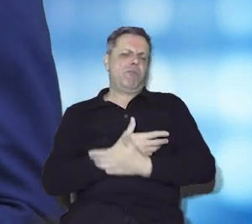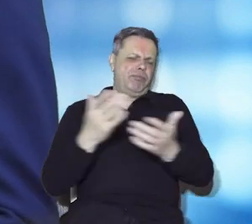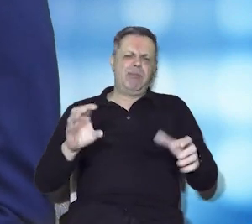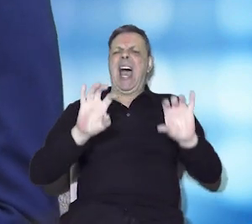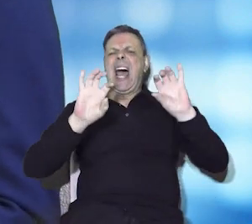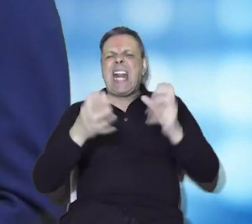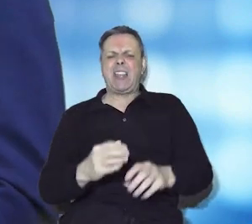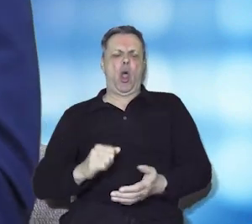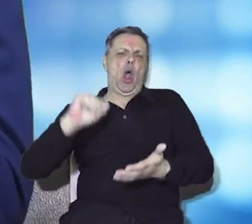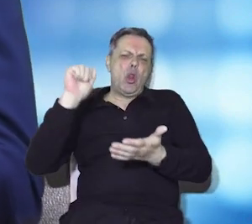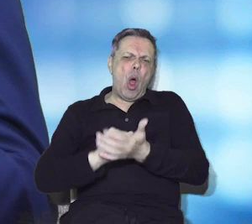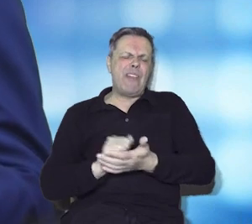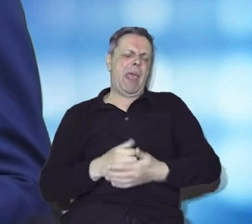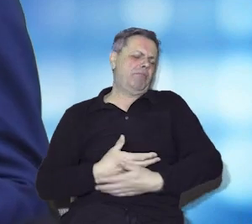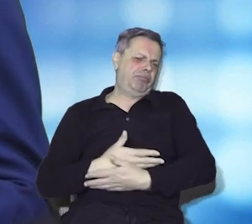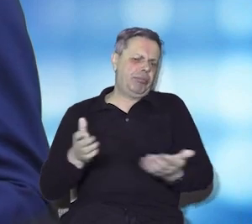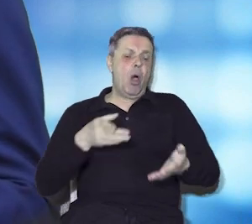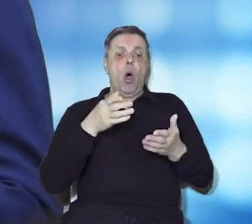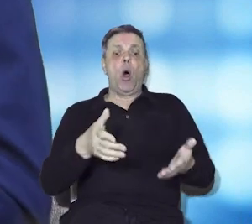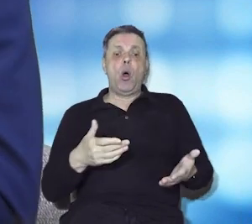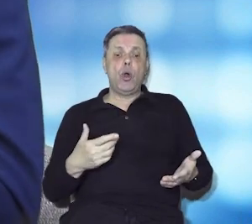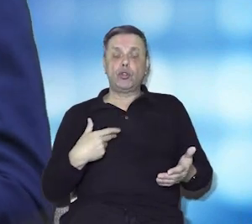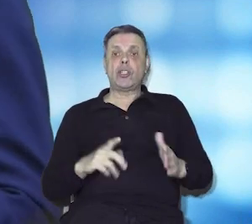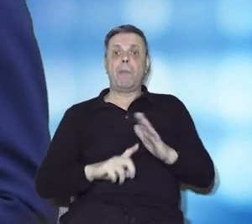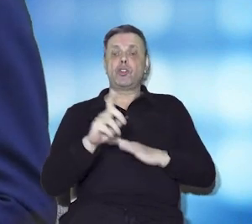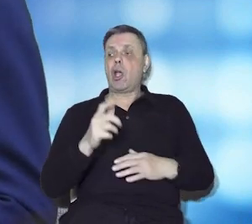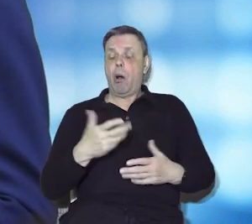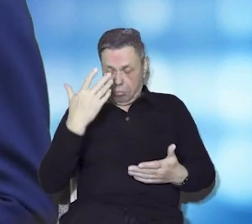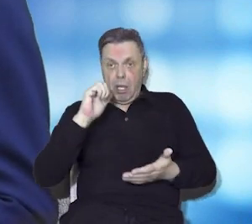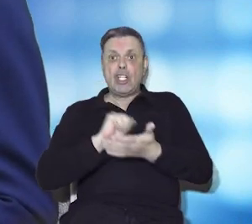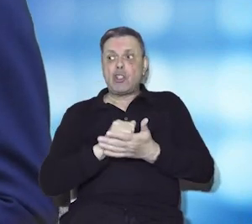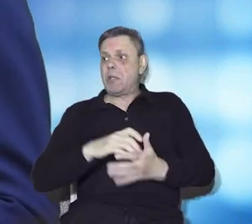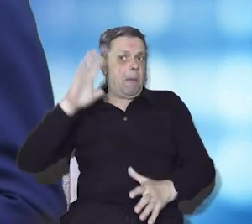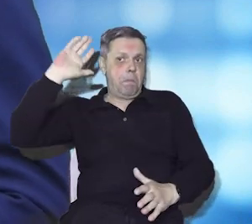stanicama, u novinama, časopisima. Ono što sam postigao, časopis je razgrabljen.